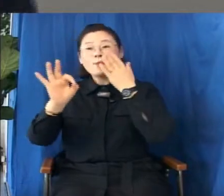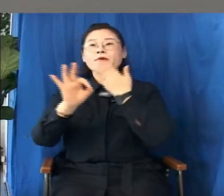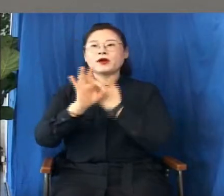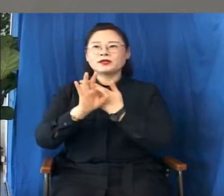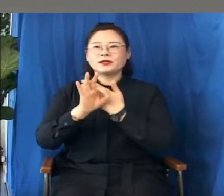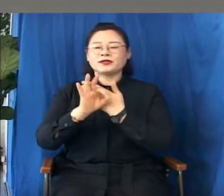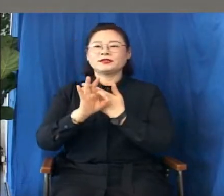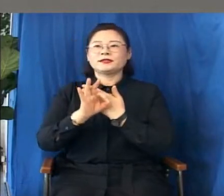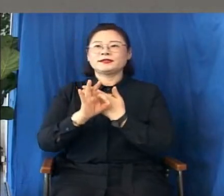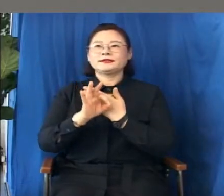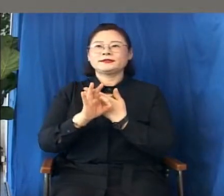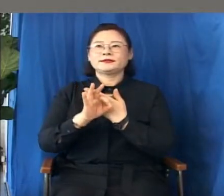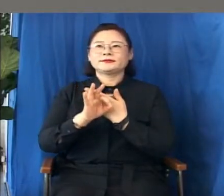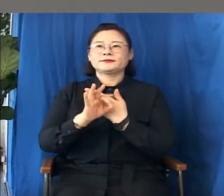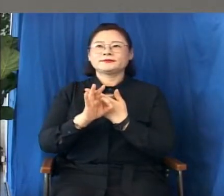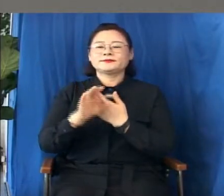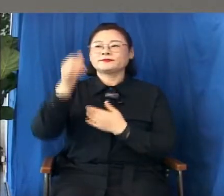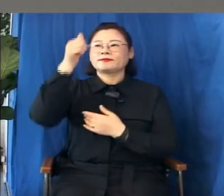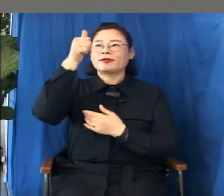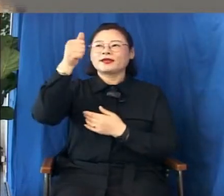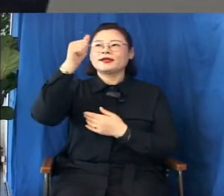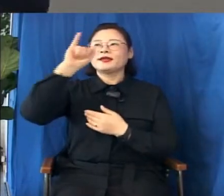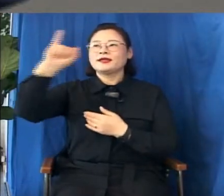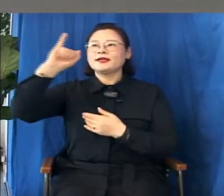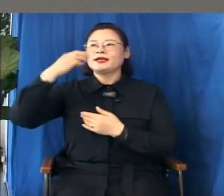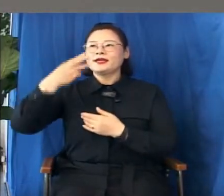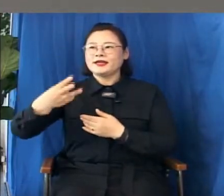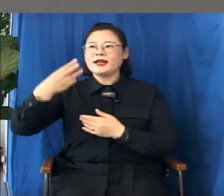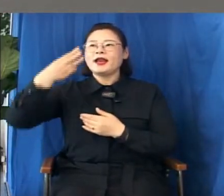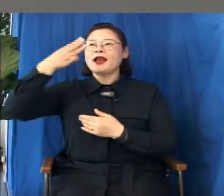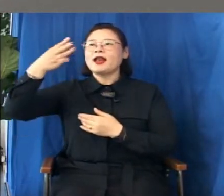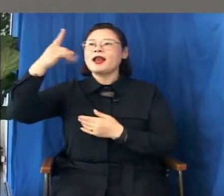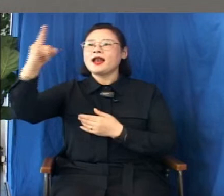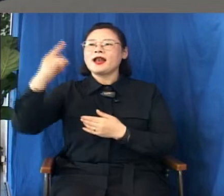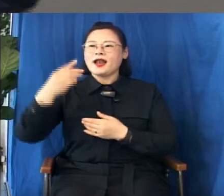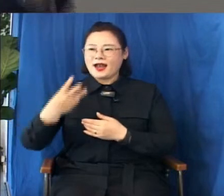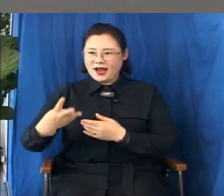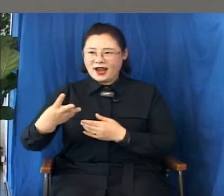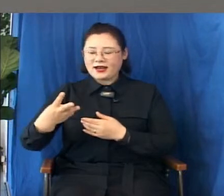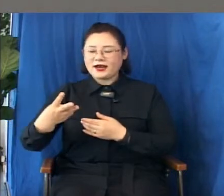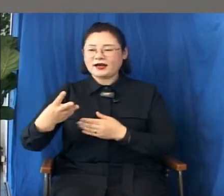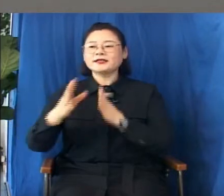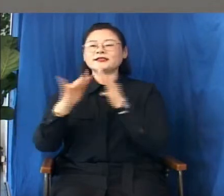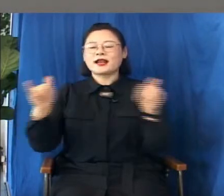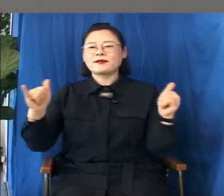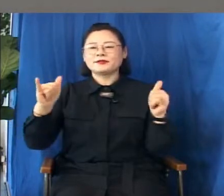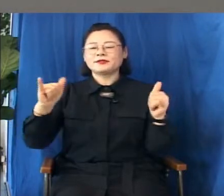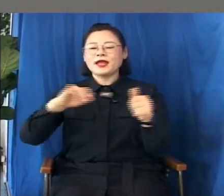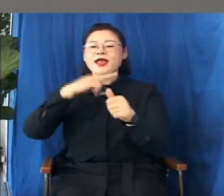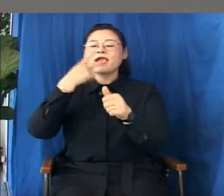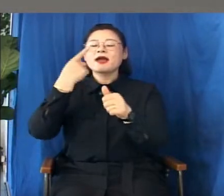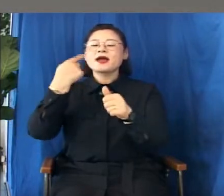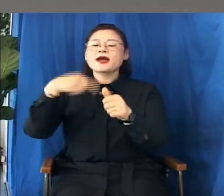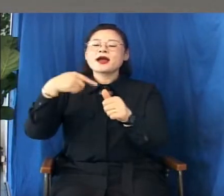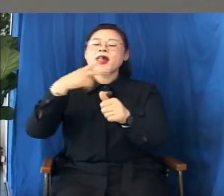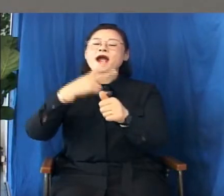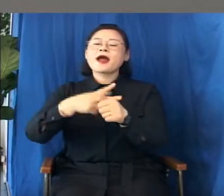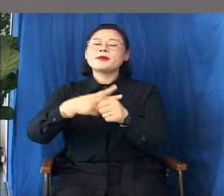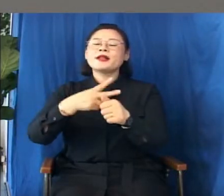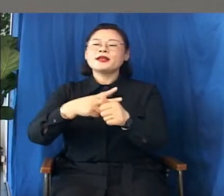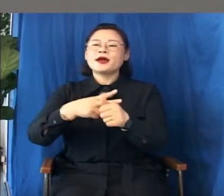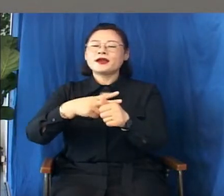힐렐이라는 사람이 나와요. 그 할아버지입니다. 이 힐렐이라고 하는 사람은 원래 바벨로니아에서